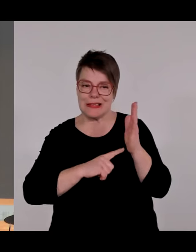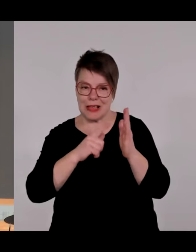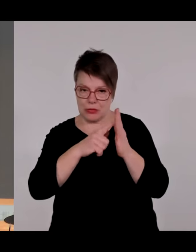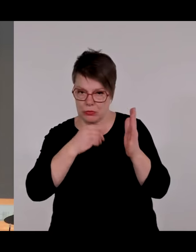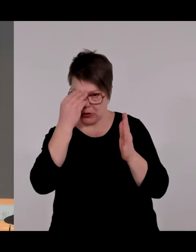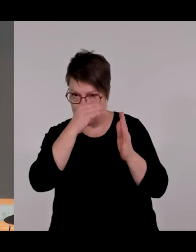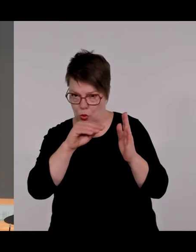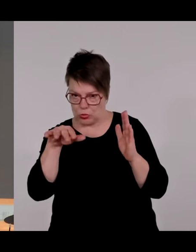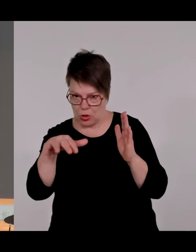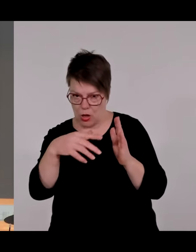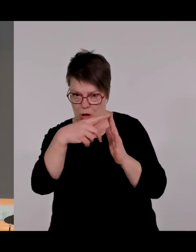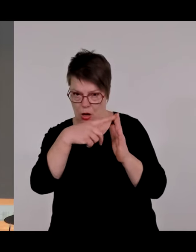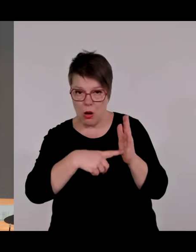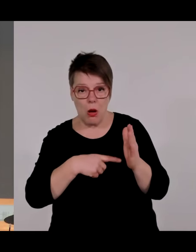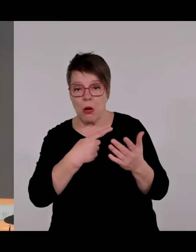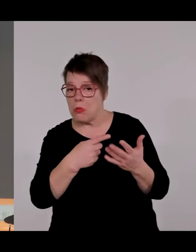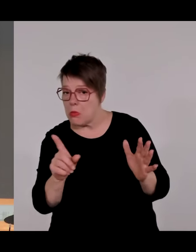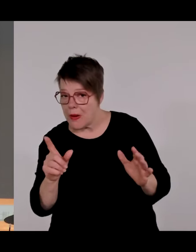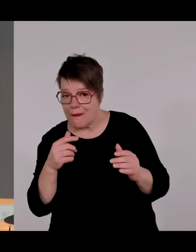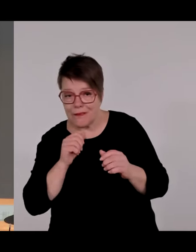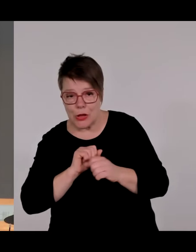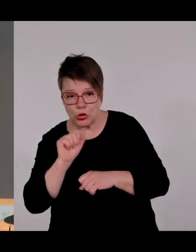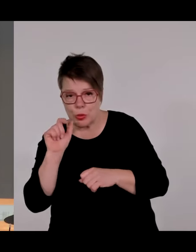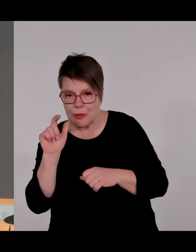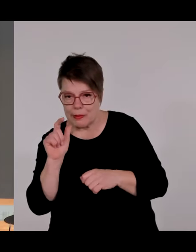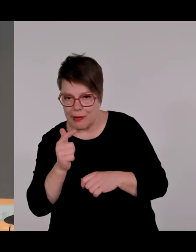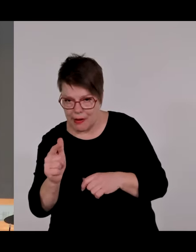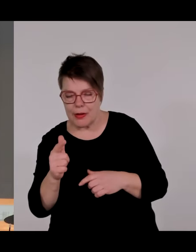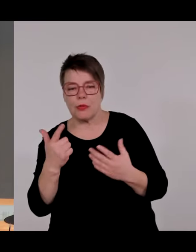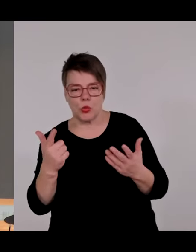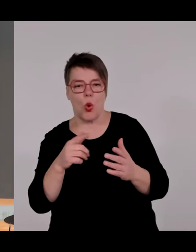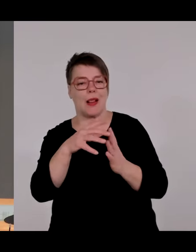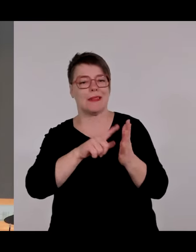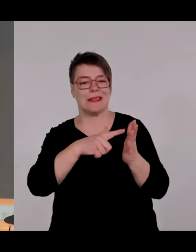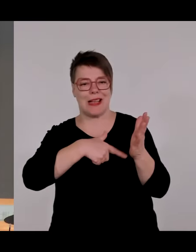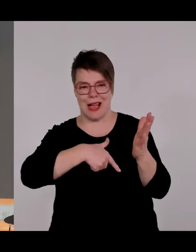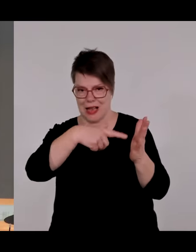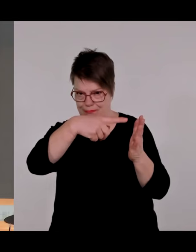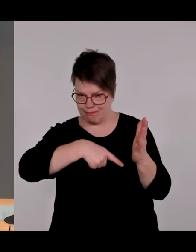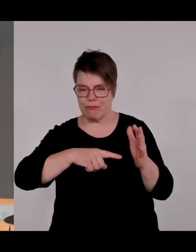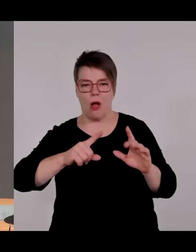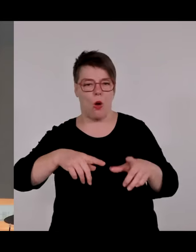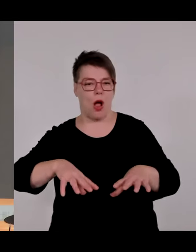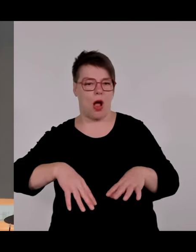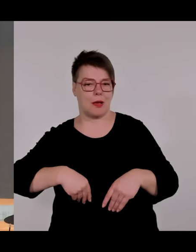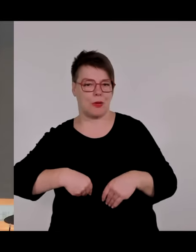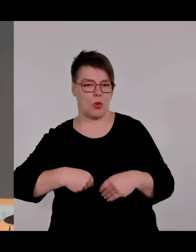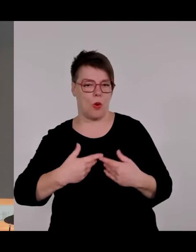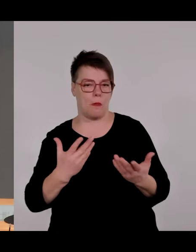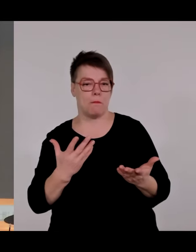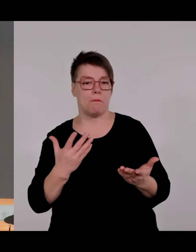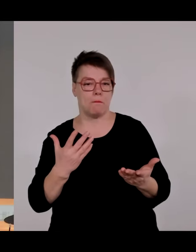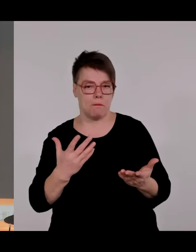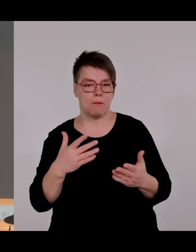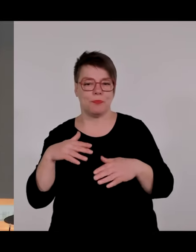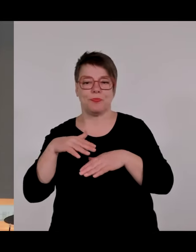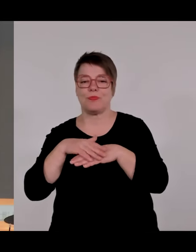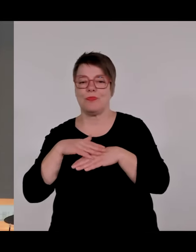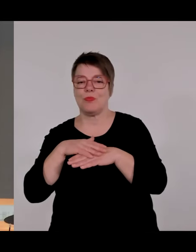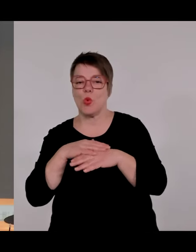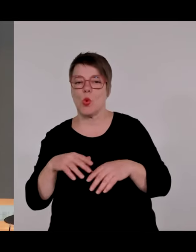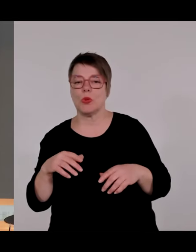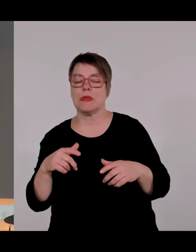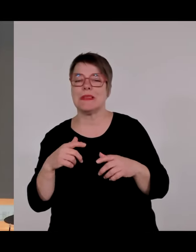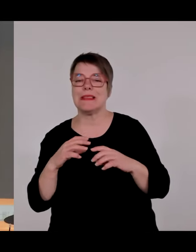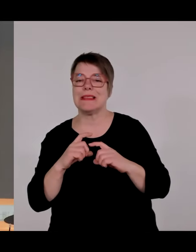Fraktion Die Linke zweimal zur Ordnung gerufen. Der Abgeordnete hat gegen diesen Ordnungsruf Einspruch eingelegt. Ich habe dem Einspruch nicht